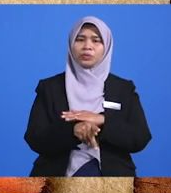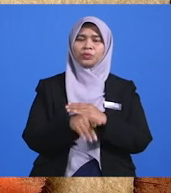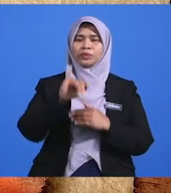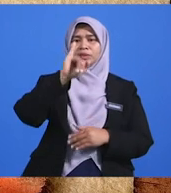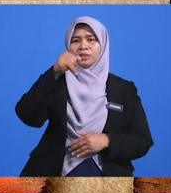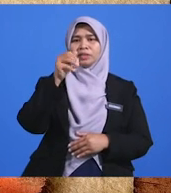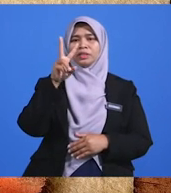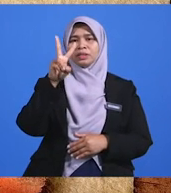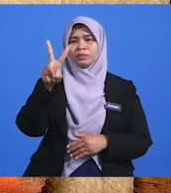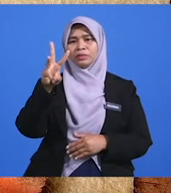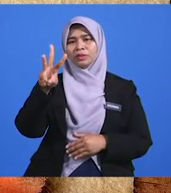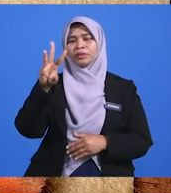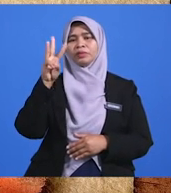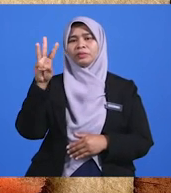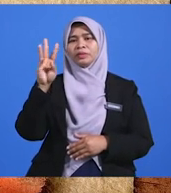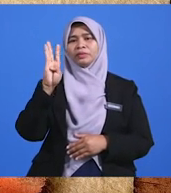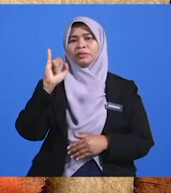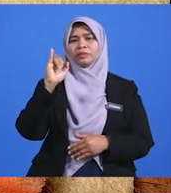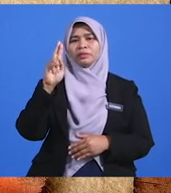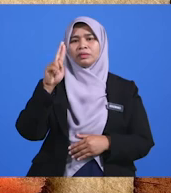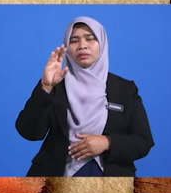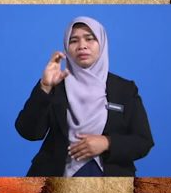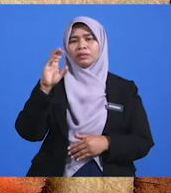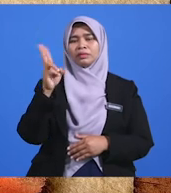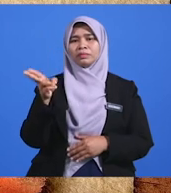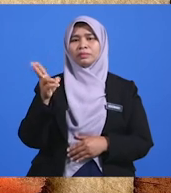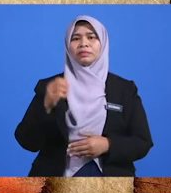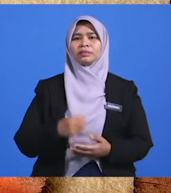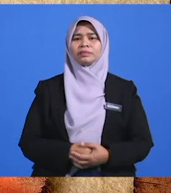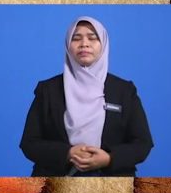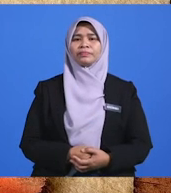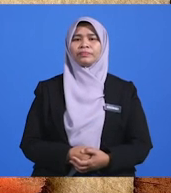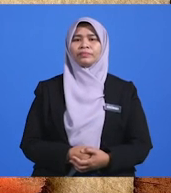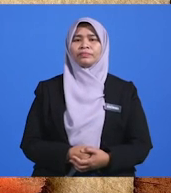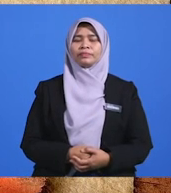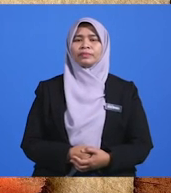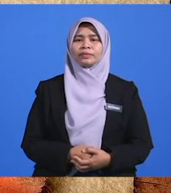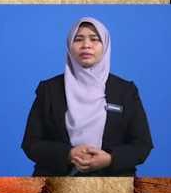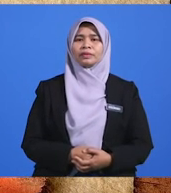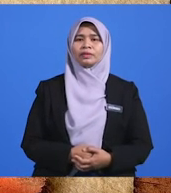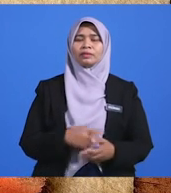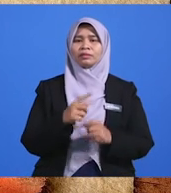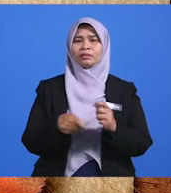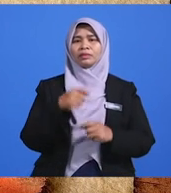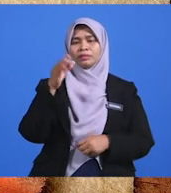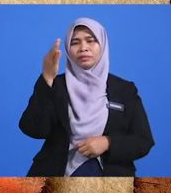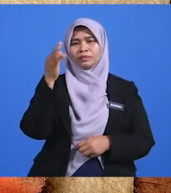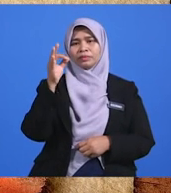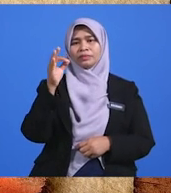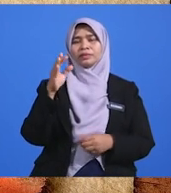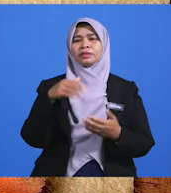lagu ciptaan pengubah Perancis Pierre-Jean de Beringer tahun 1780 hingga 1857